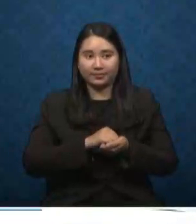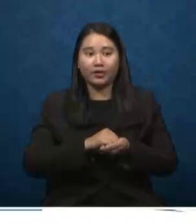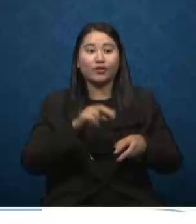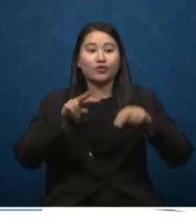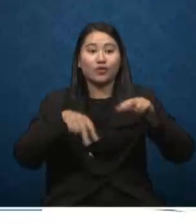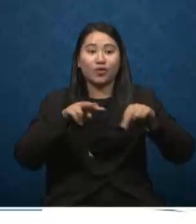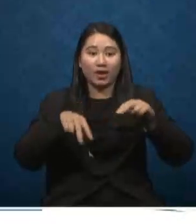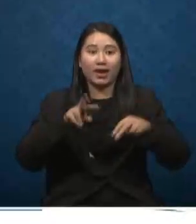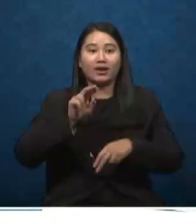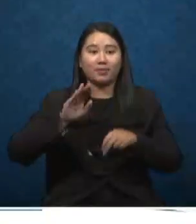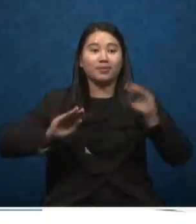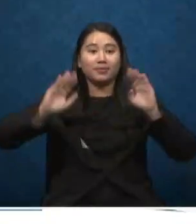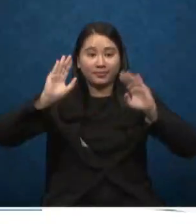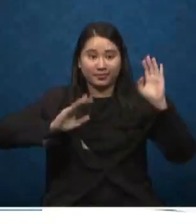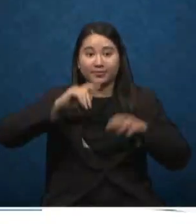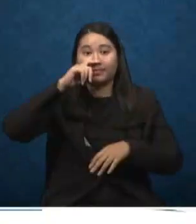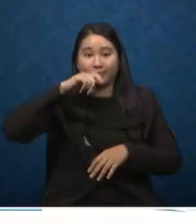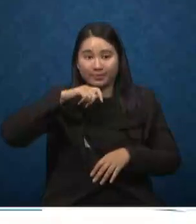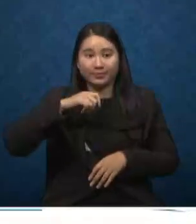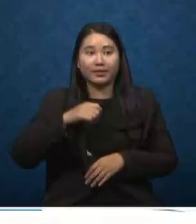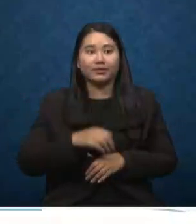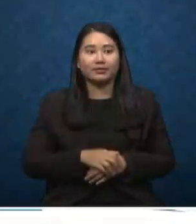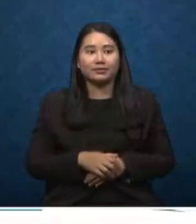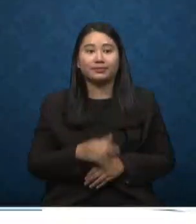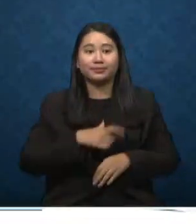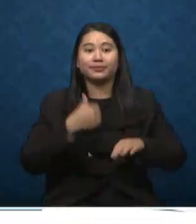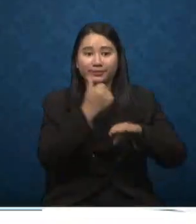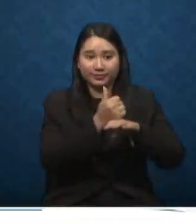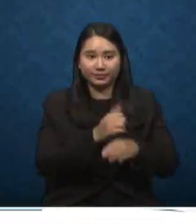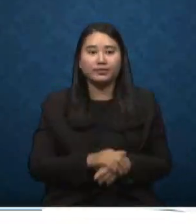ครองในระบอบประชาธิปไตยที่มีพระมหากษัตริย์ทรงเป็นพระประมุขครับขอบพระคุณนะท่านเลยครับ